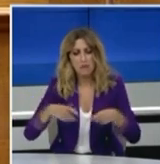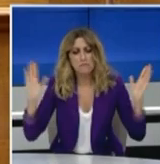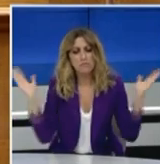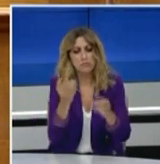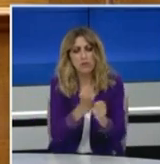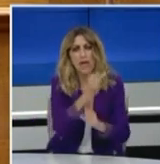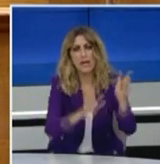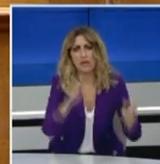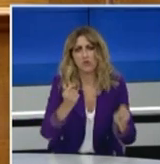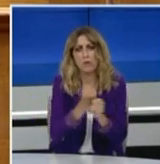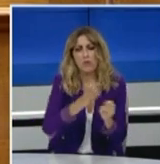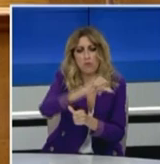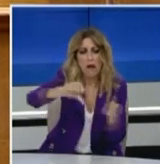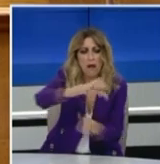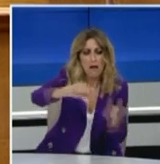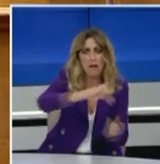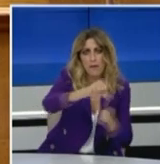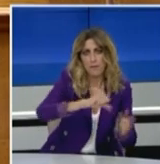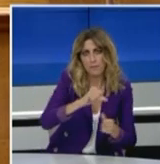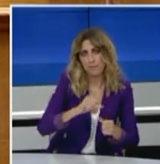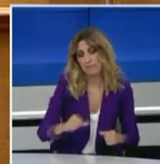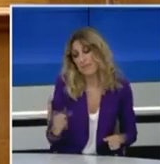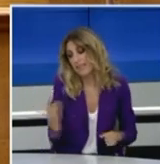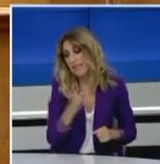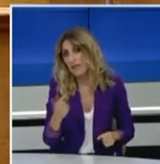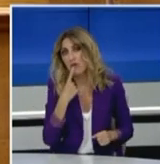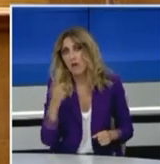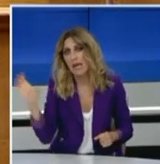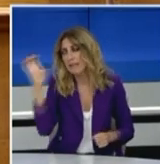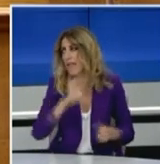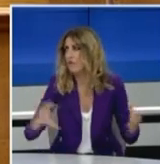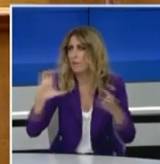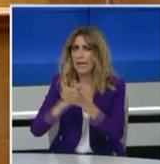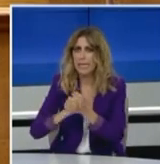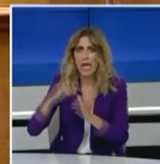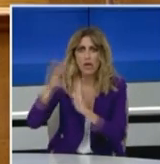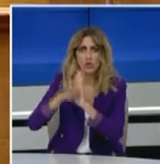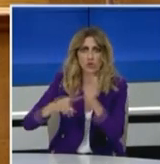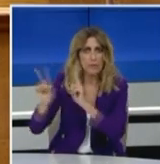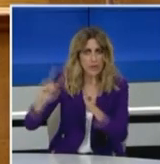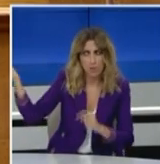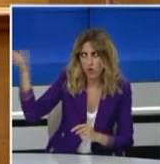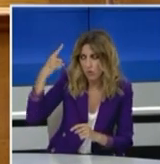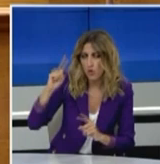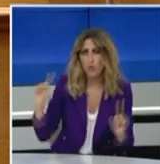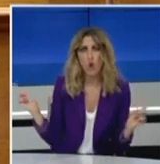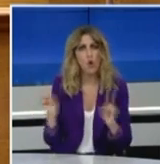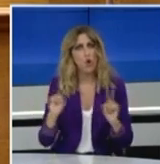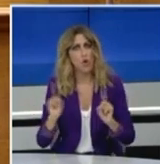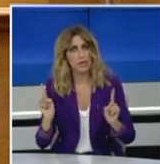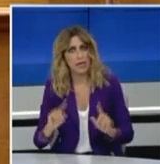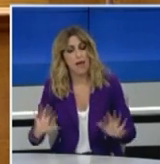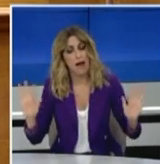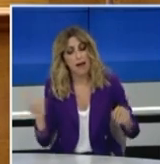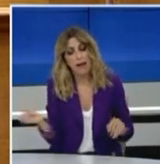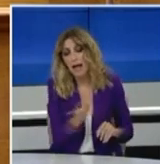της Ευρωπαϊκής Ένωσης δεν χρειάζεται να επιβάλλουν μνημόνια. Μάλιστα. Όμως δεν λέτε ότι το ίδιο